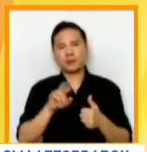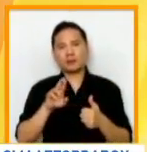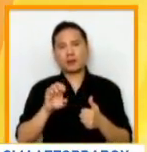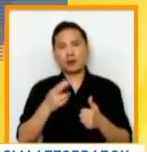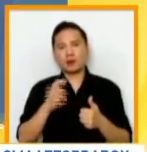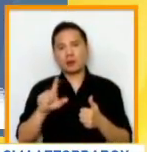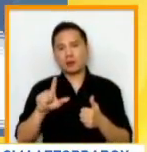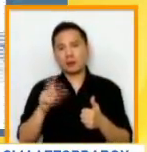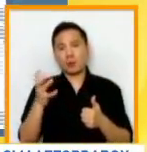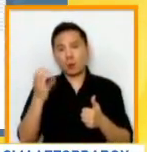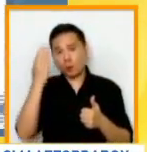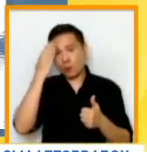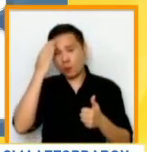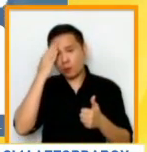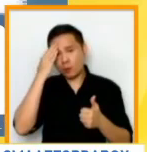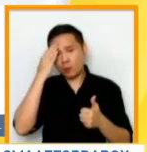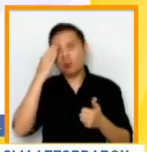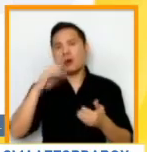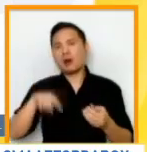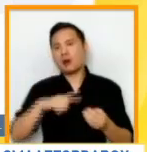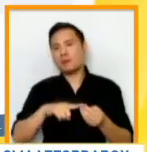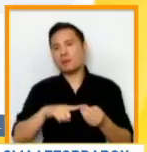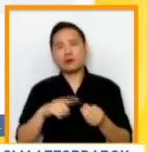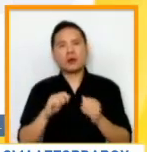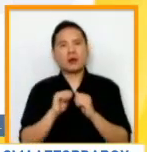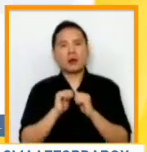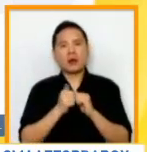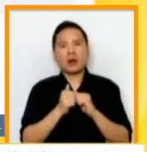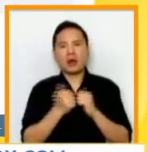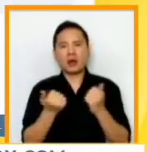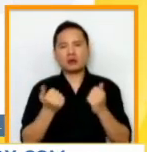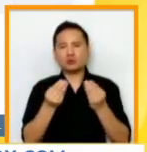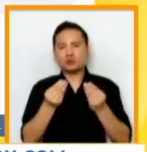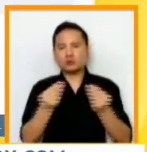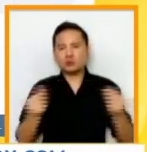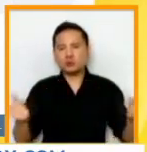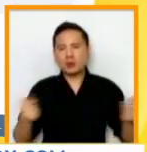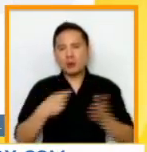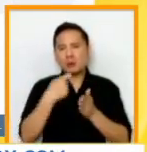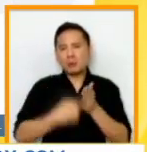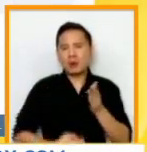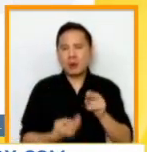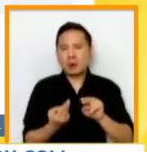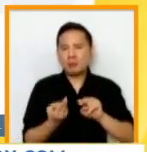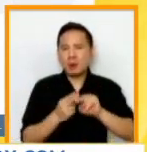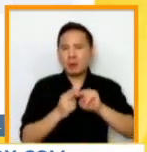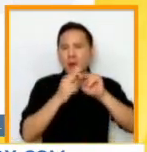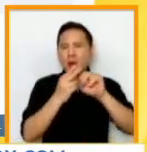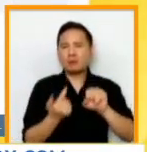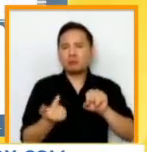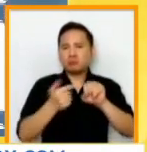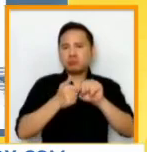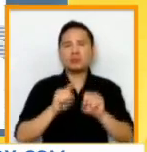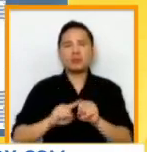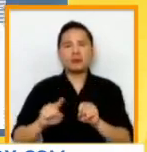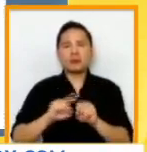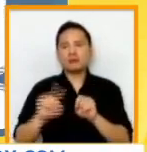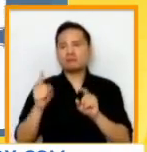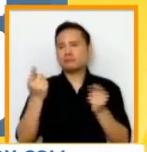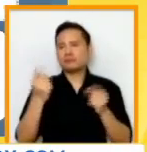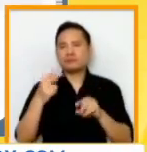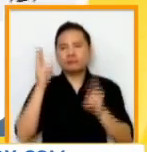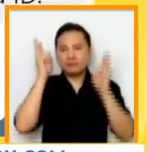malaman yung solusyon sa pataas sa presyo ng petrolyo at ng mga bilihin. Kaya din ang gustong matalakay